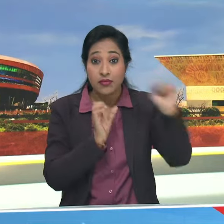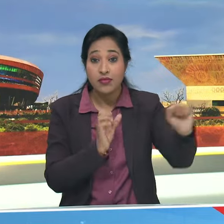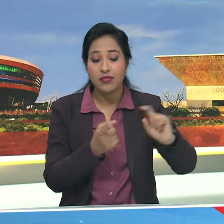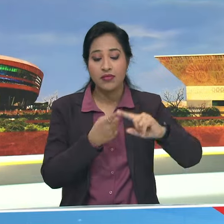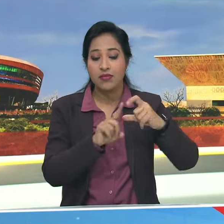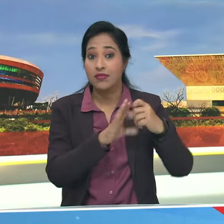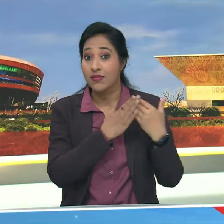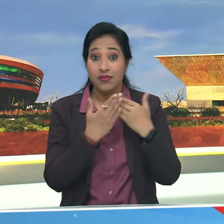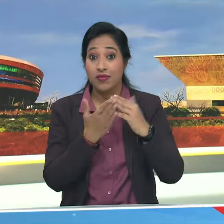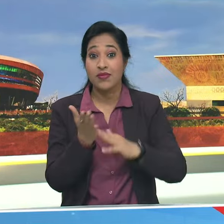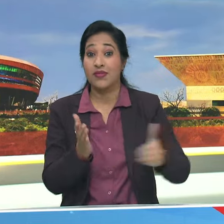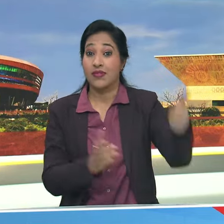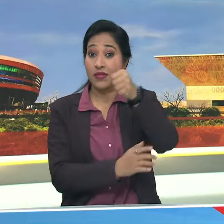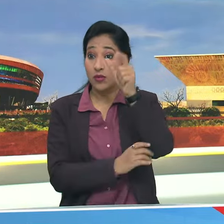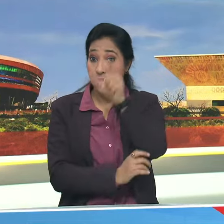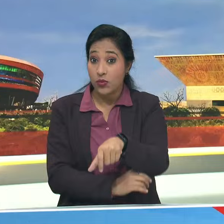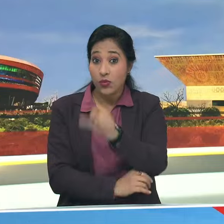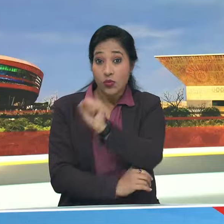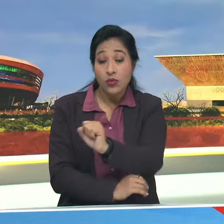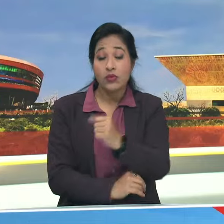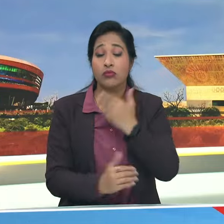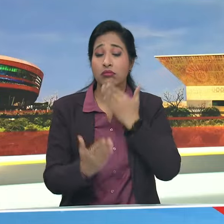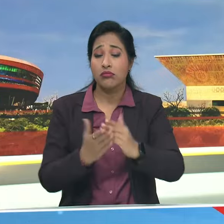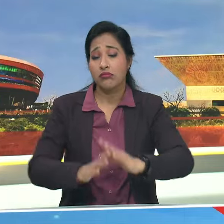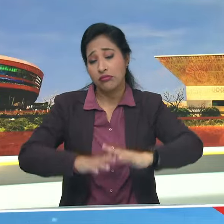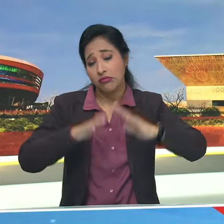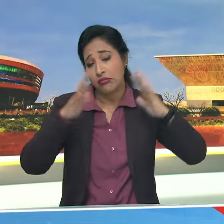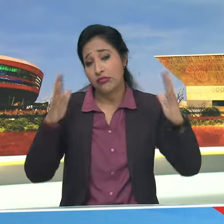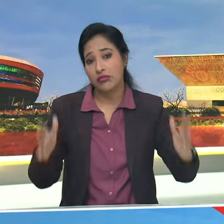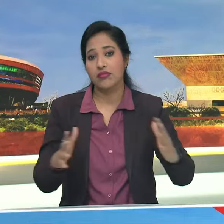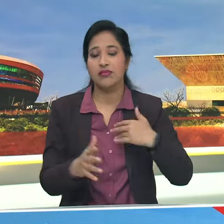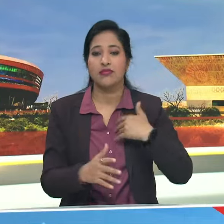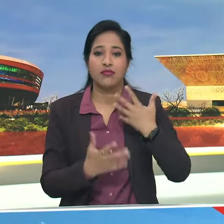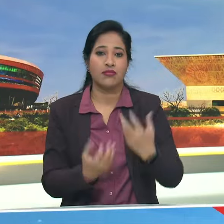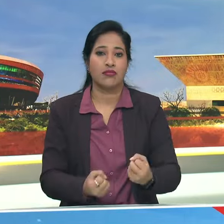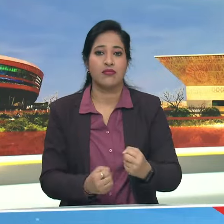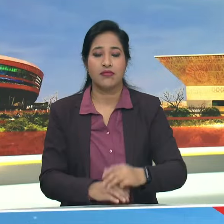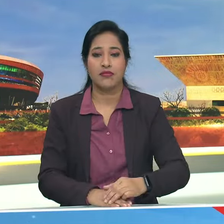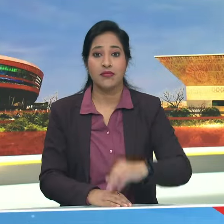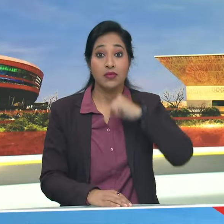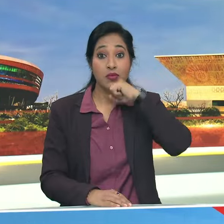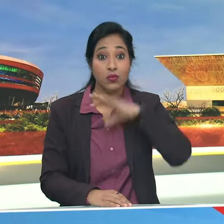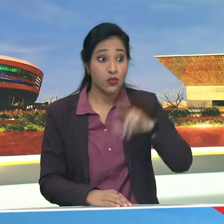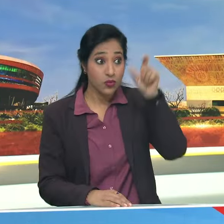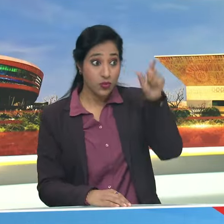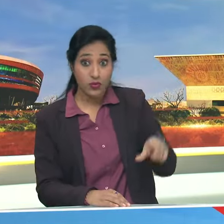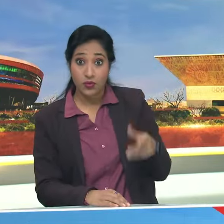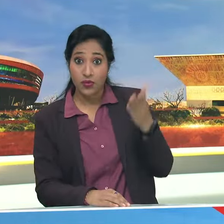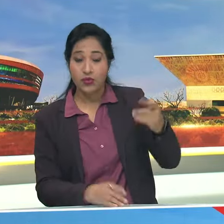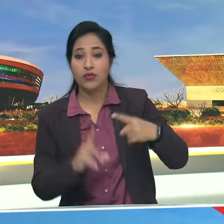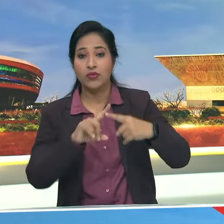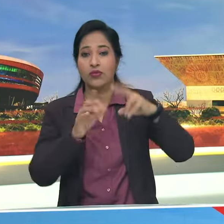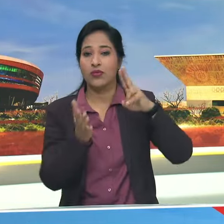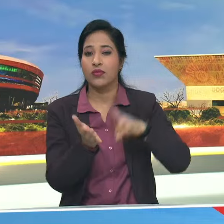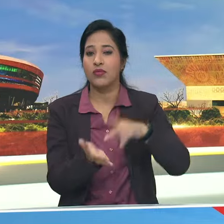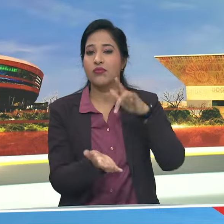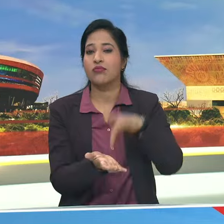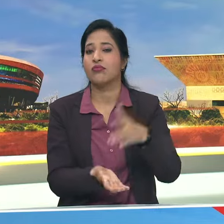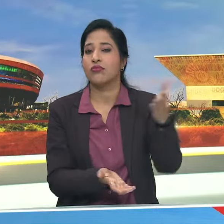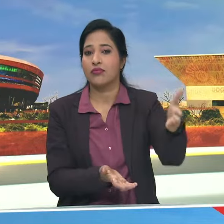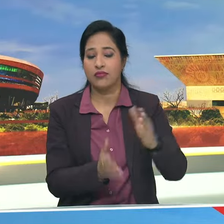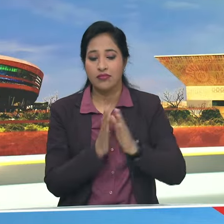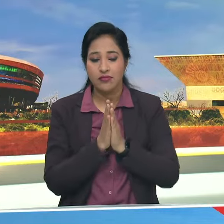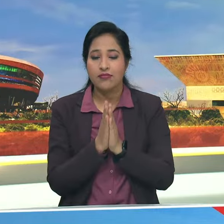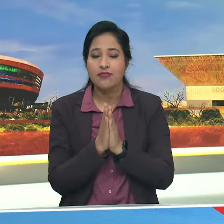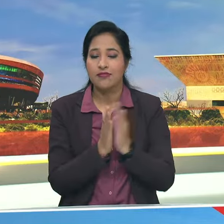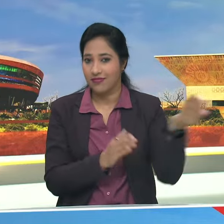शिक्षा मंत्रालय को बहुत बहुत धन्यवाद और आभार व्यक्त करना चाहते हैं। ये युवा हैं तमिलनाडु के, दर्शन